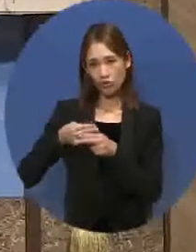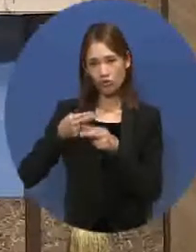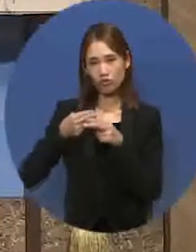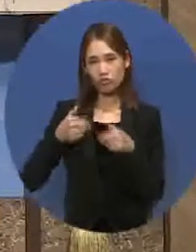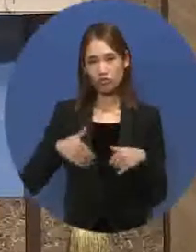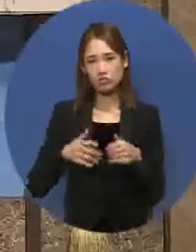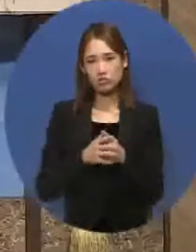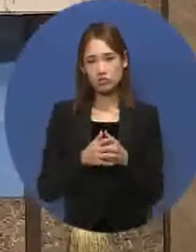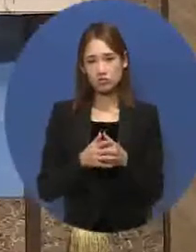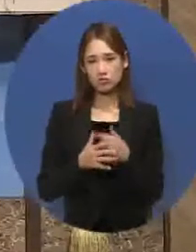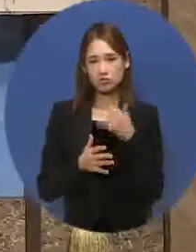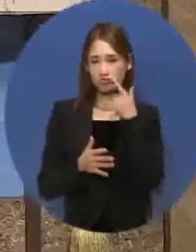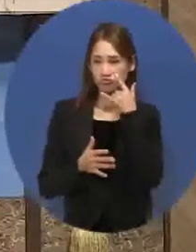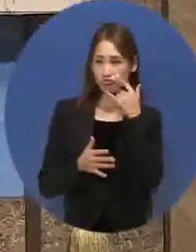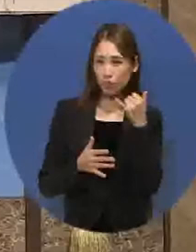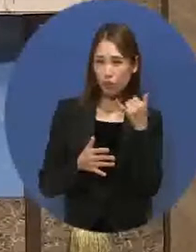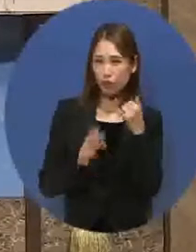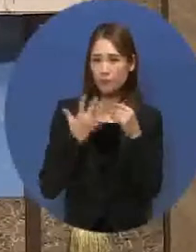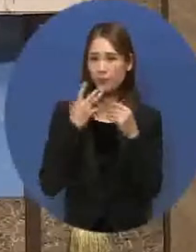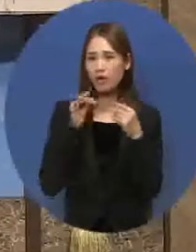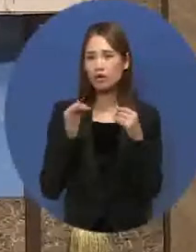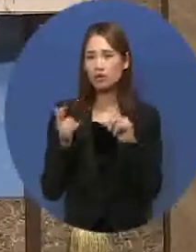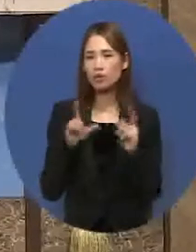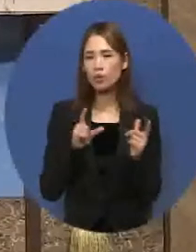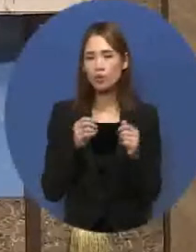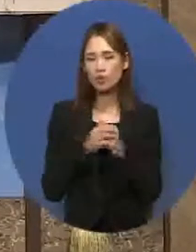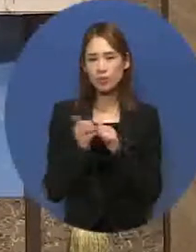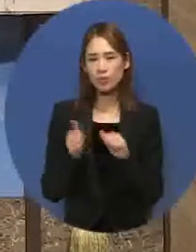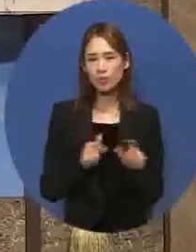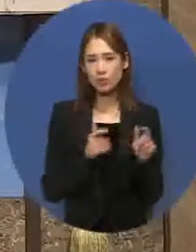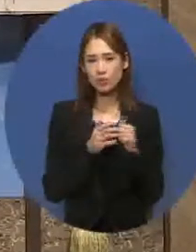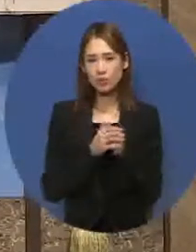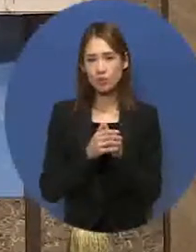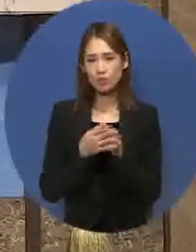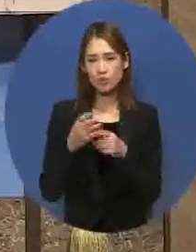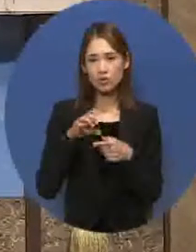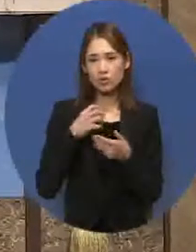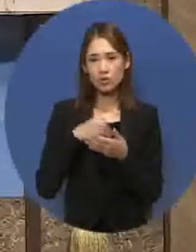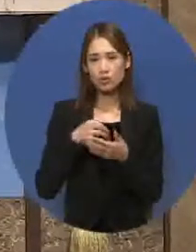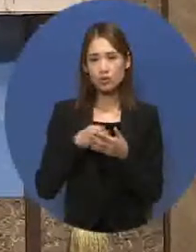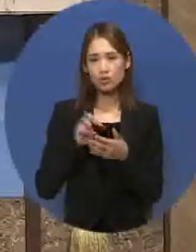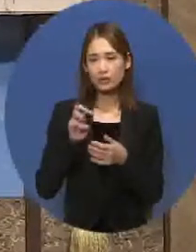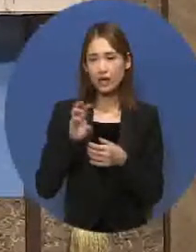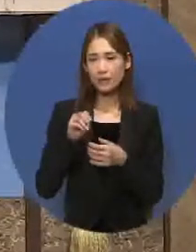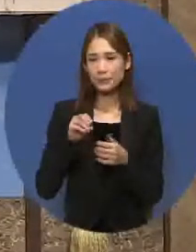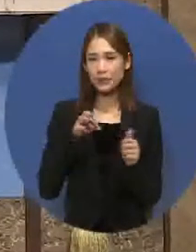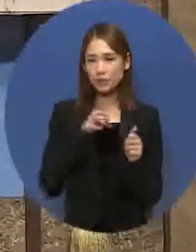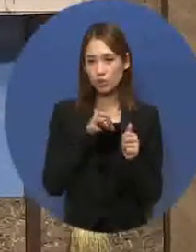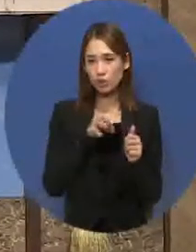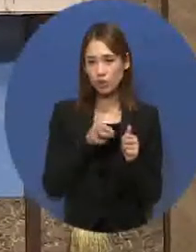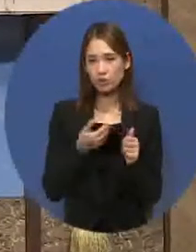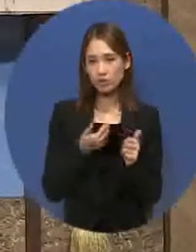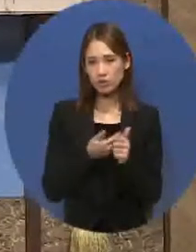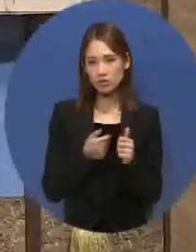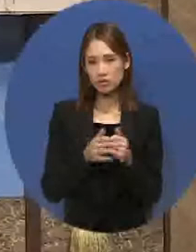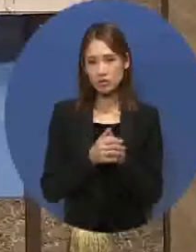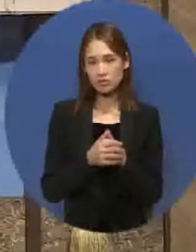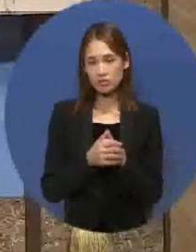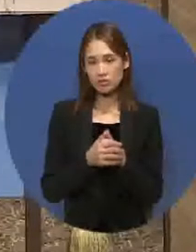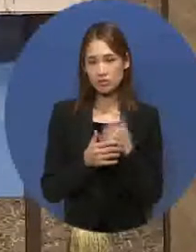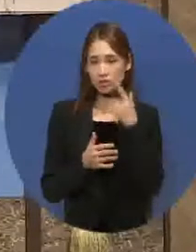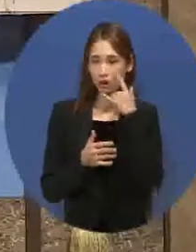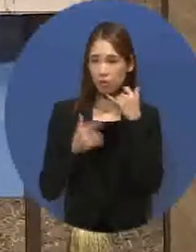양부모가 100세까지 안 돌아가시면은 평균 최소한도 30만 원 용돈을 드려도